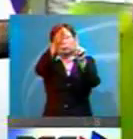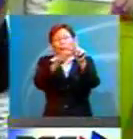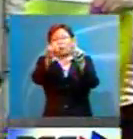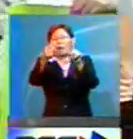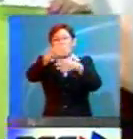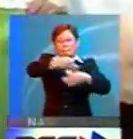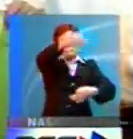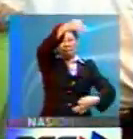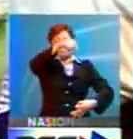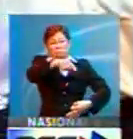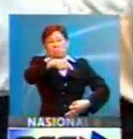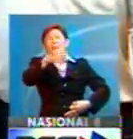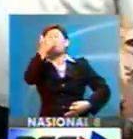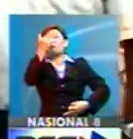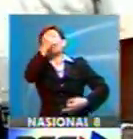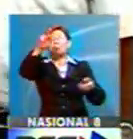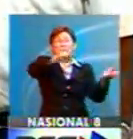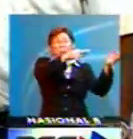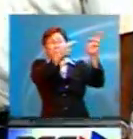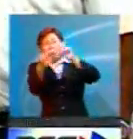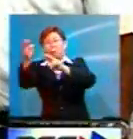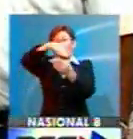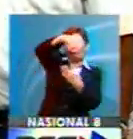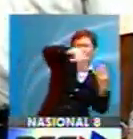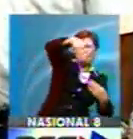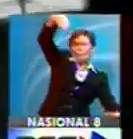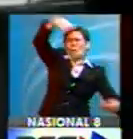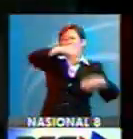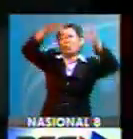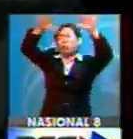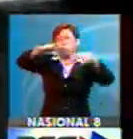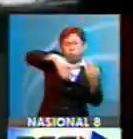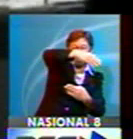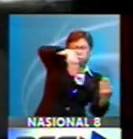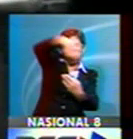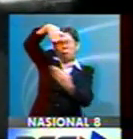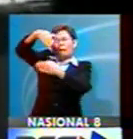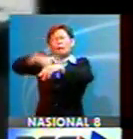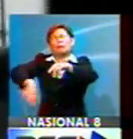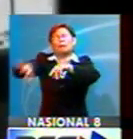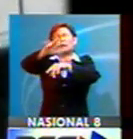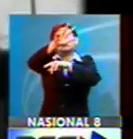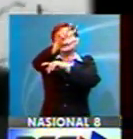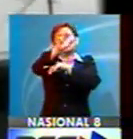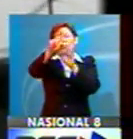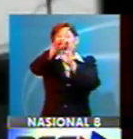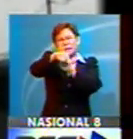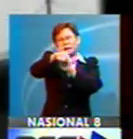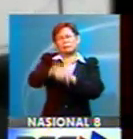Pangsapuri berkenaan antara yang terjejas akibat ribut seakan puting beliung berserta hujan lebat yang berlarutan kira-kira 30